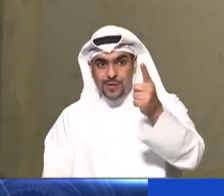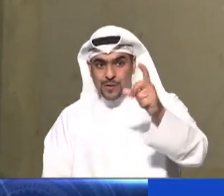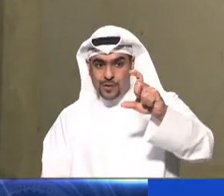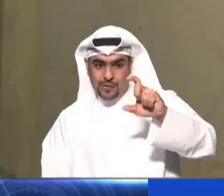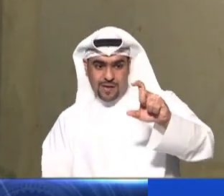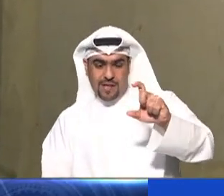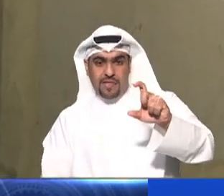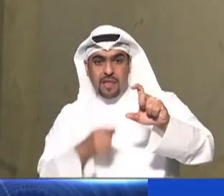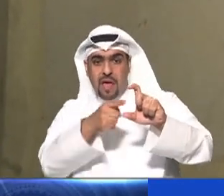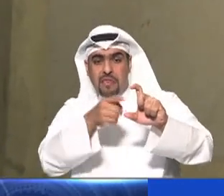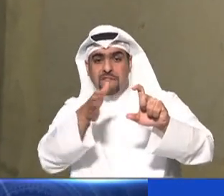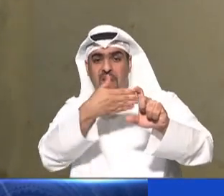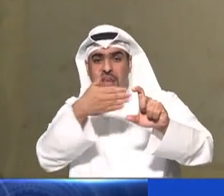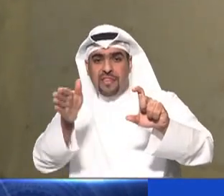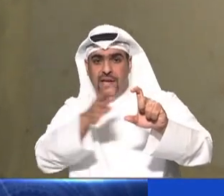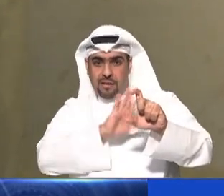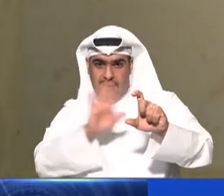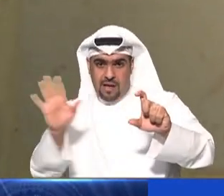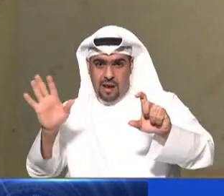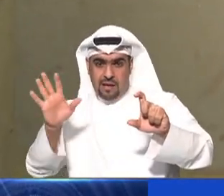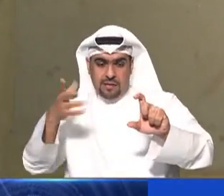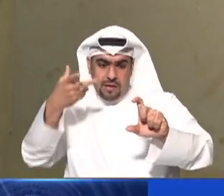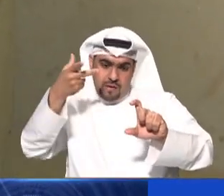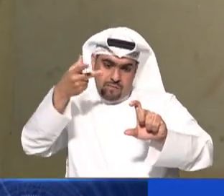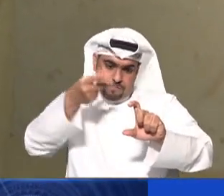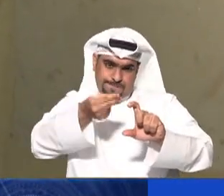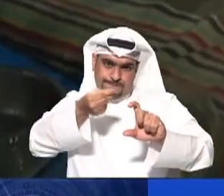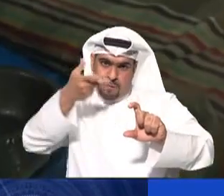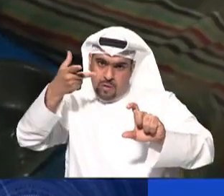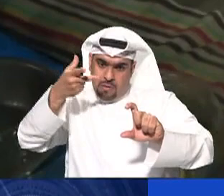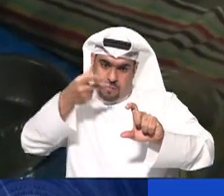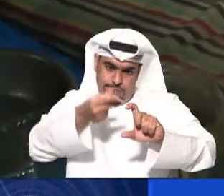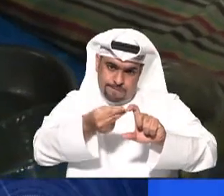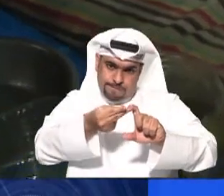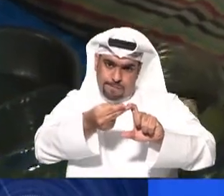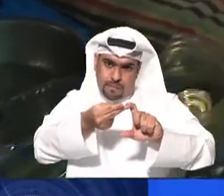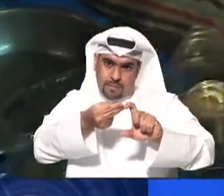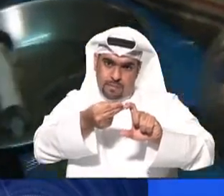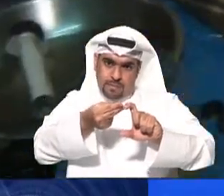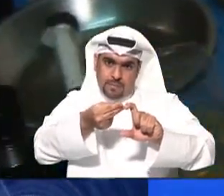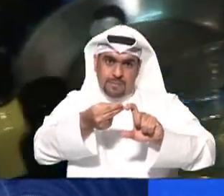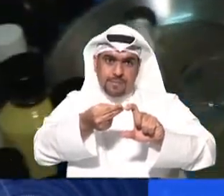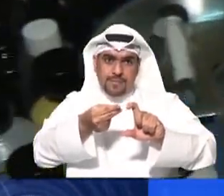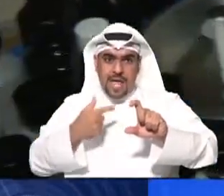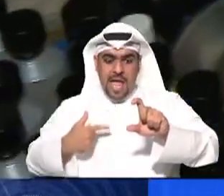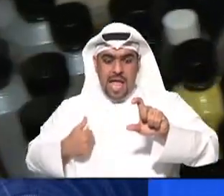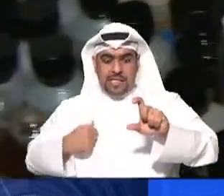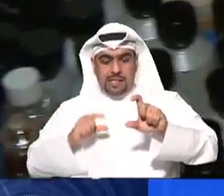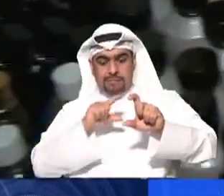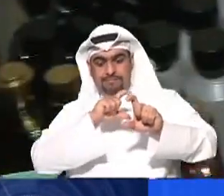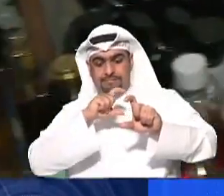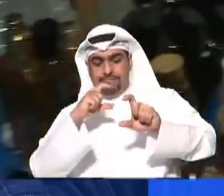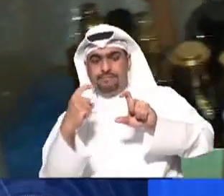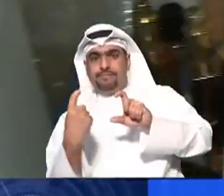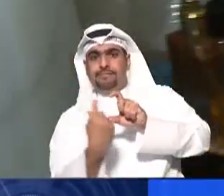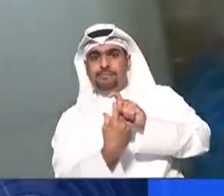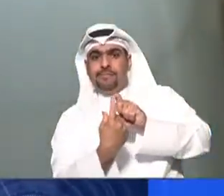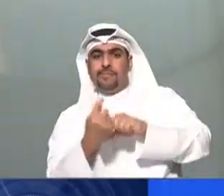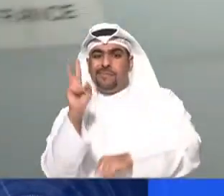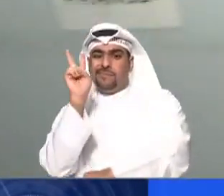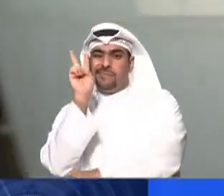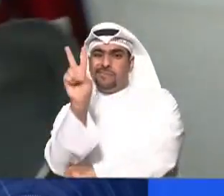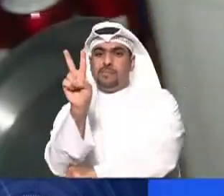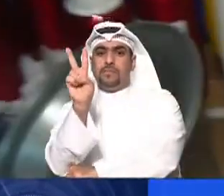فاضية وهذه الأوبر يتم تعبيتها بهالطريقة هذه، وطبعا هذه تم تعبيتها كلها. طبعا هذه